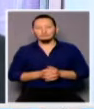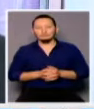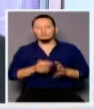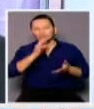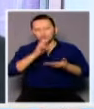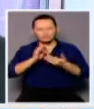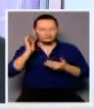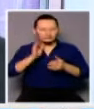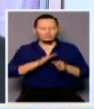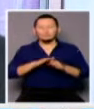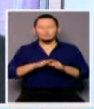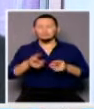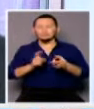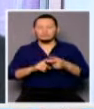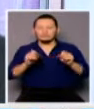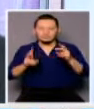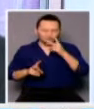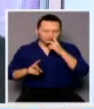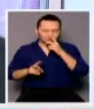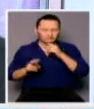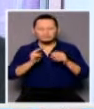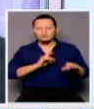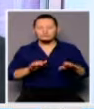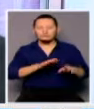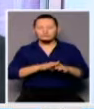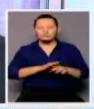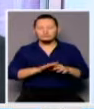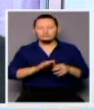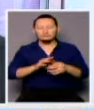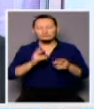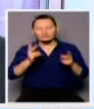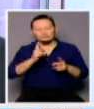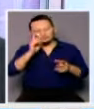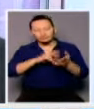жауапкершілігін арттыру мақсатында қызмет ұдайы білімін көтеріп отырады.